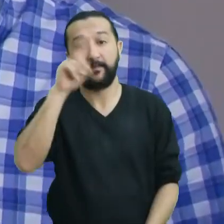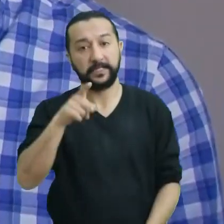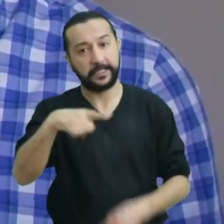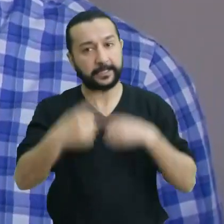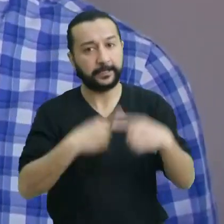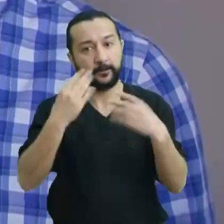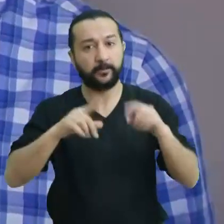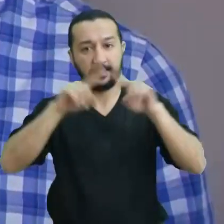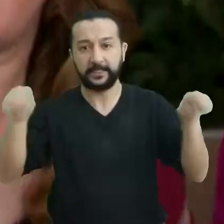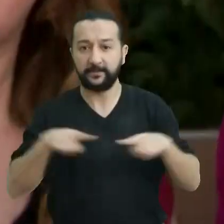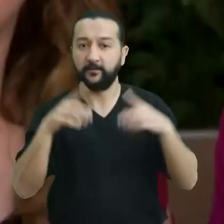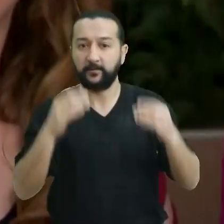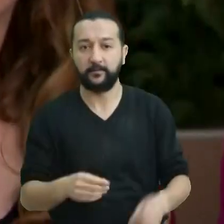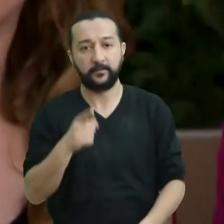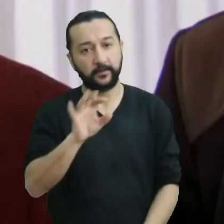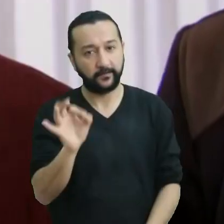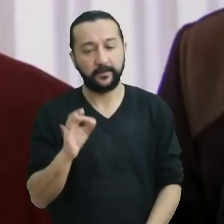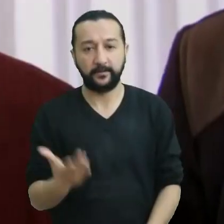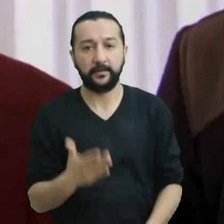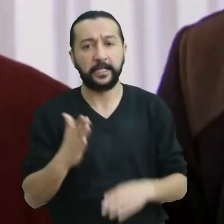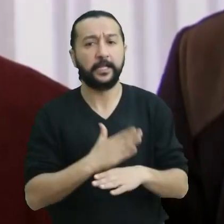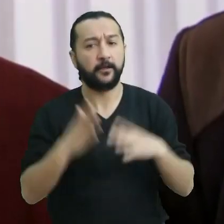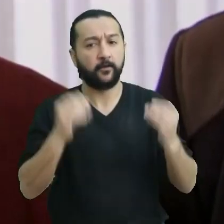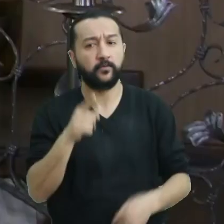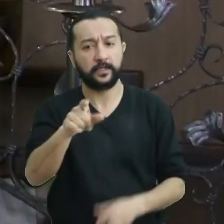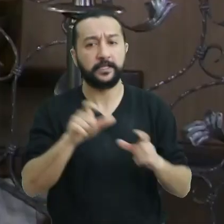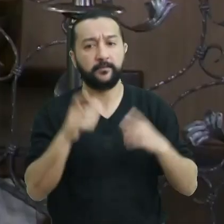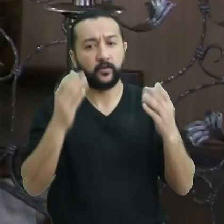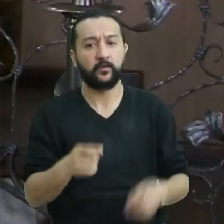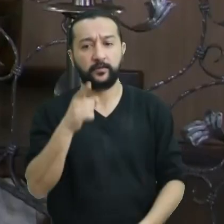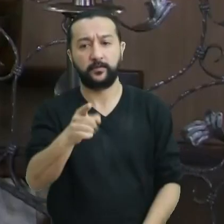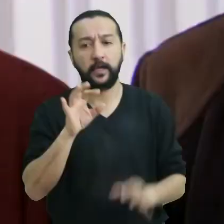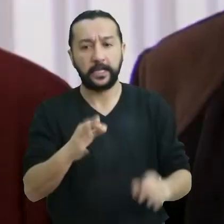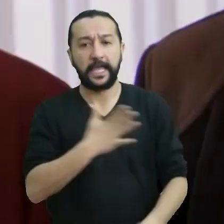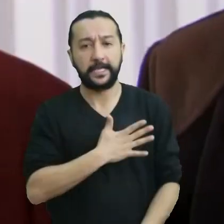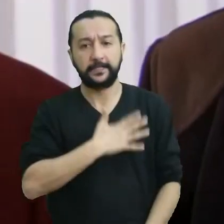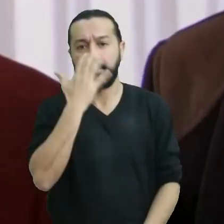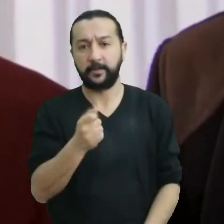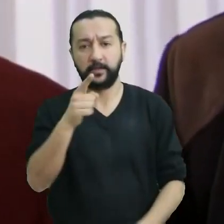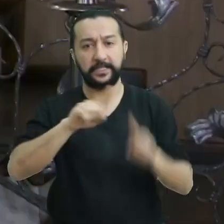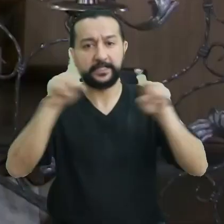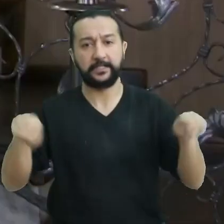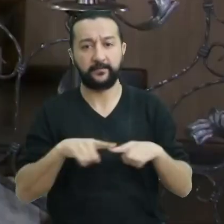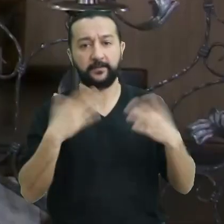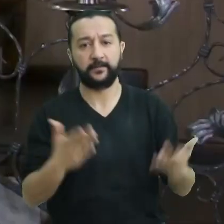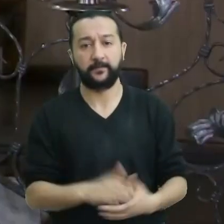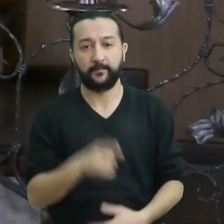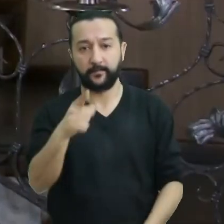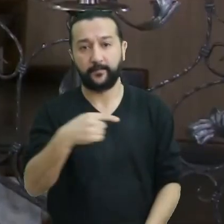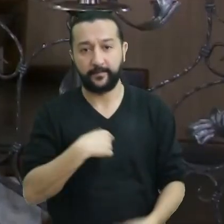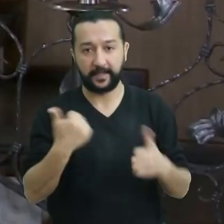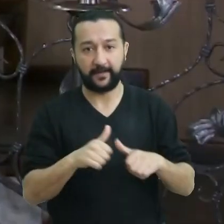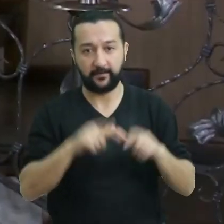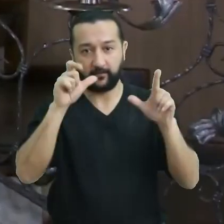Beğenmediyseniz değiştirebiliriz çerçeveyi anne. Ne oldu sana Serpil? O kadar heyecanla bekliydin çerçeveyi. Bu